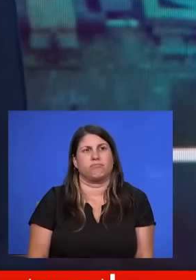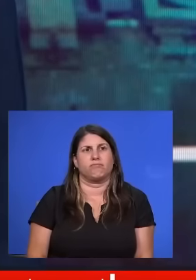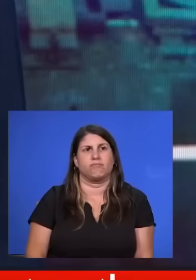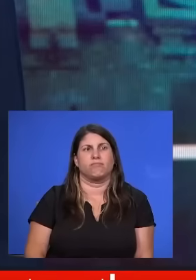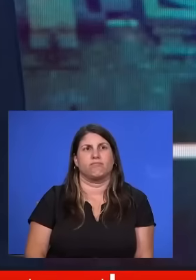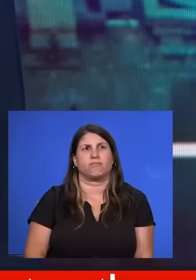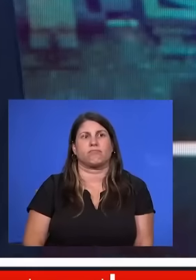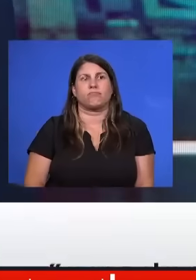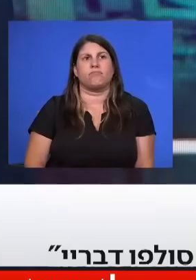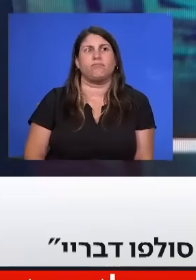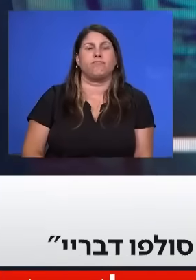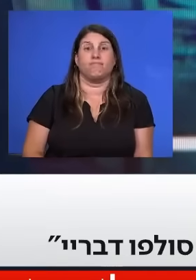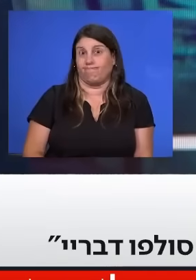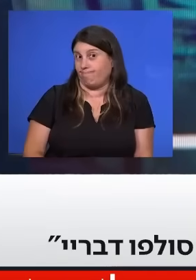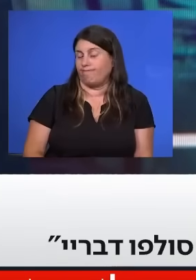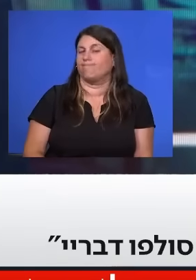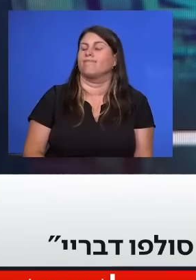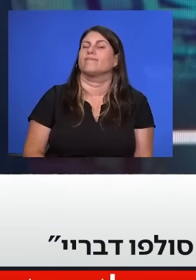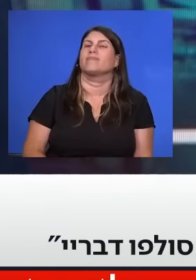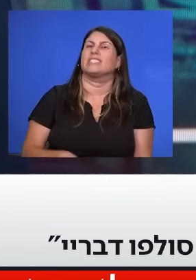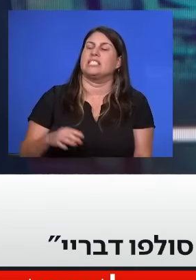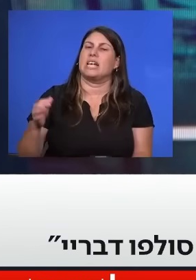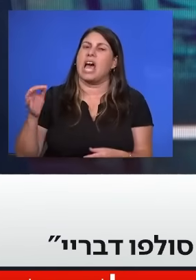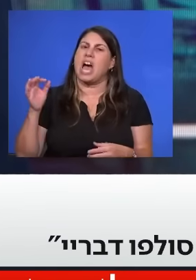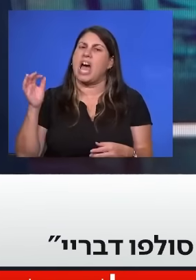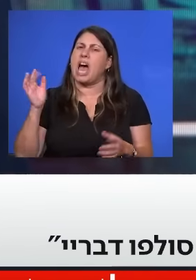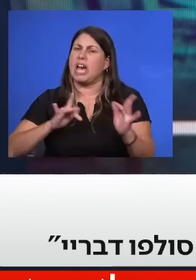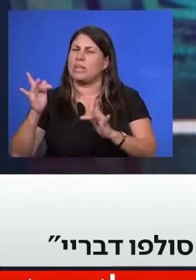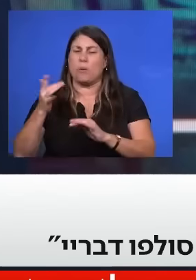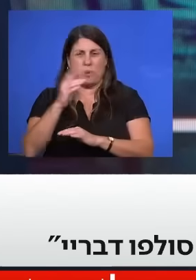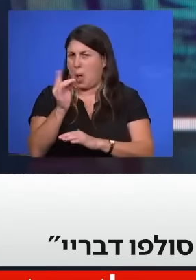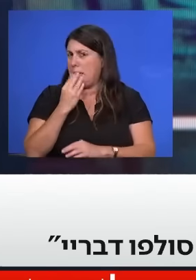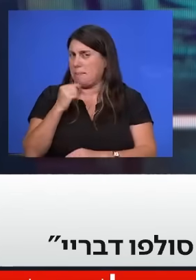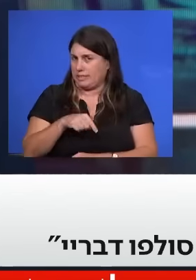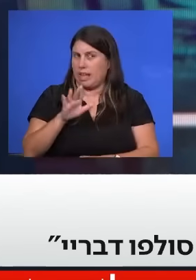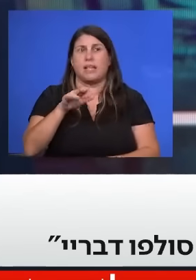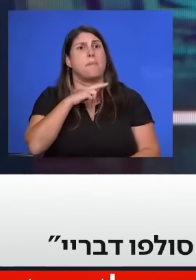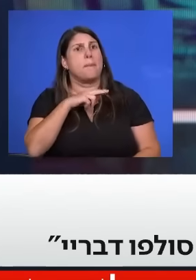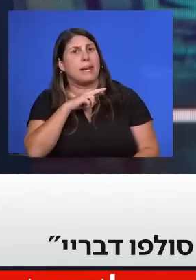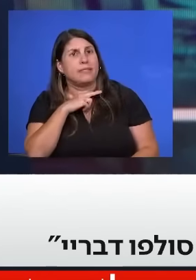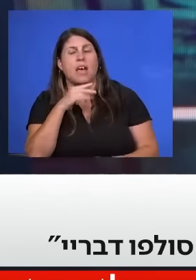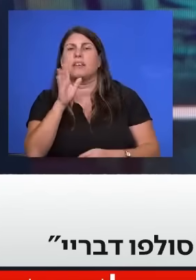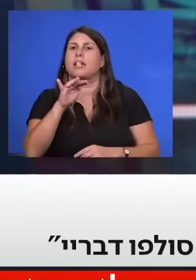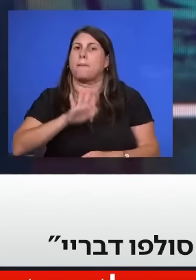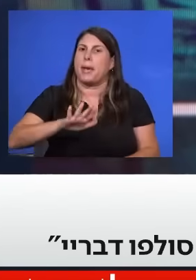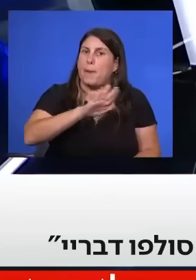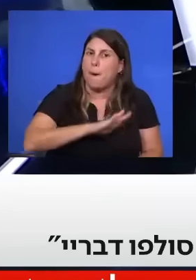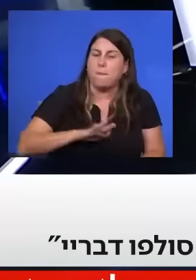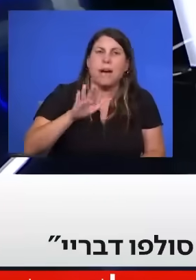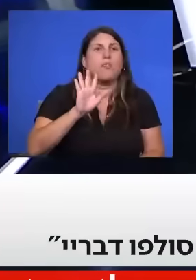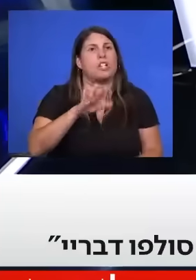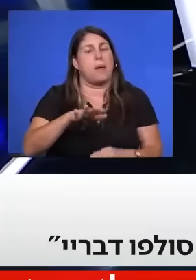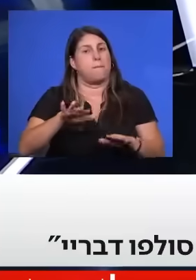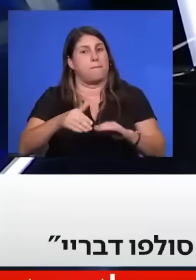אז נגיד שהגינויים לא הגיעו רק מישראל, אלא גם ממקומות נוספים, גם לדוגמה מבריטניה, גם מדינות נוספות באירופה. ומוקדם יותר היום דיווחנו שבישראל